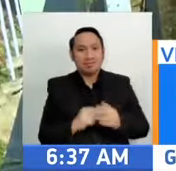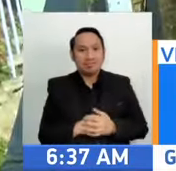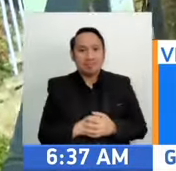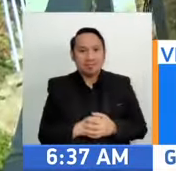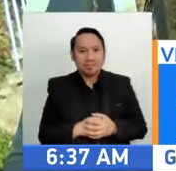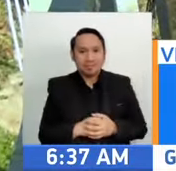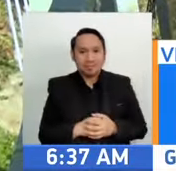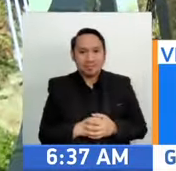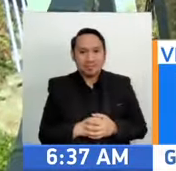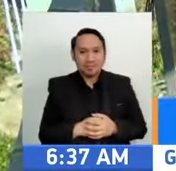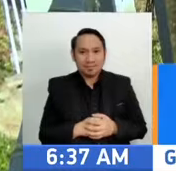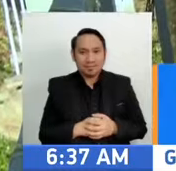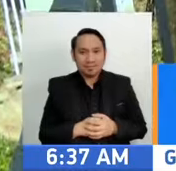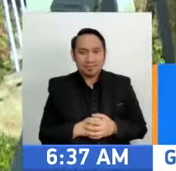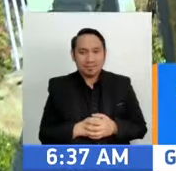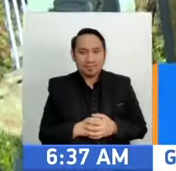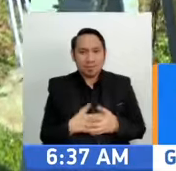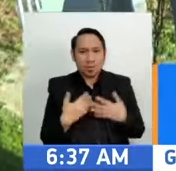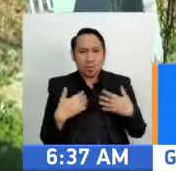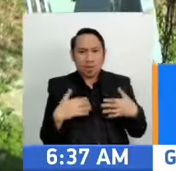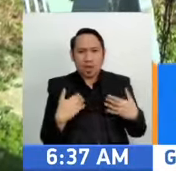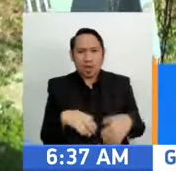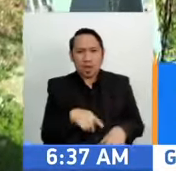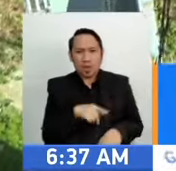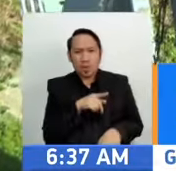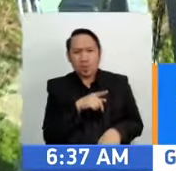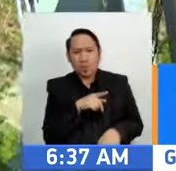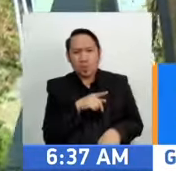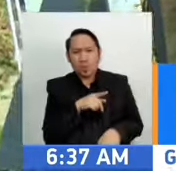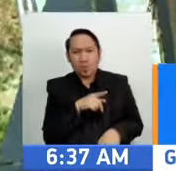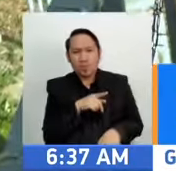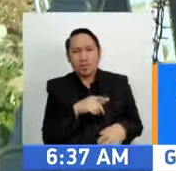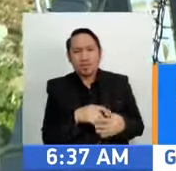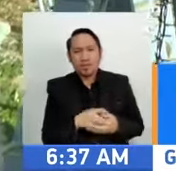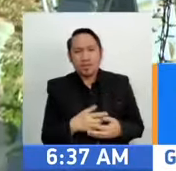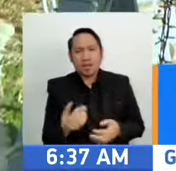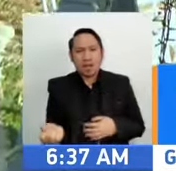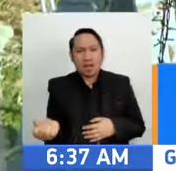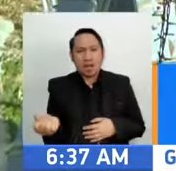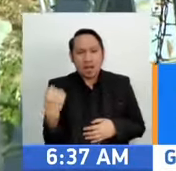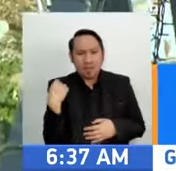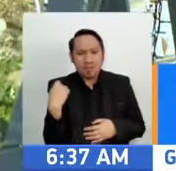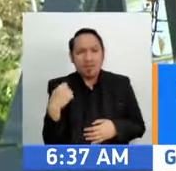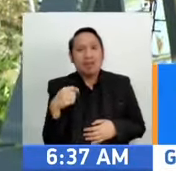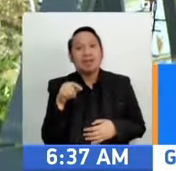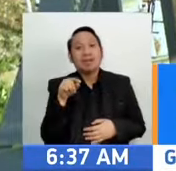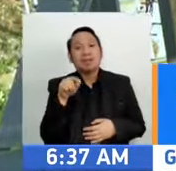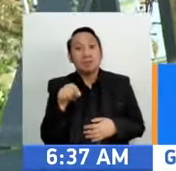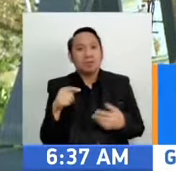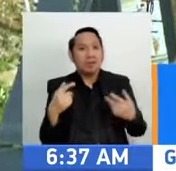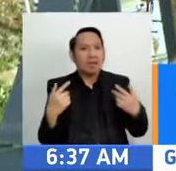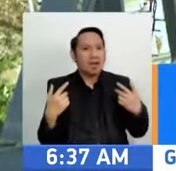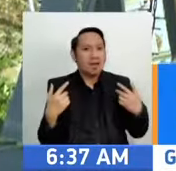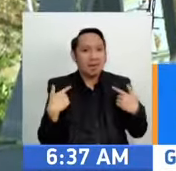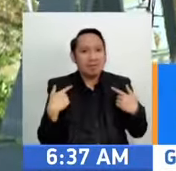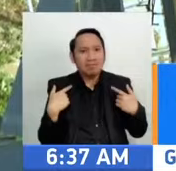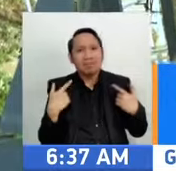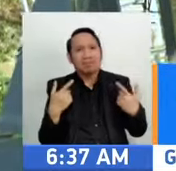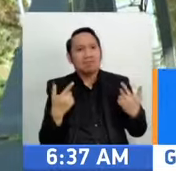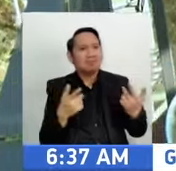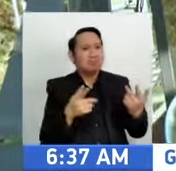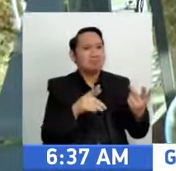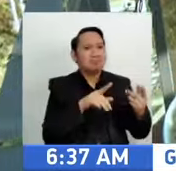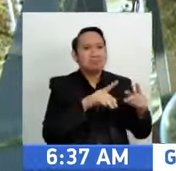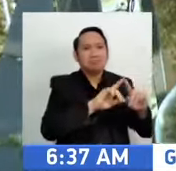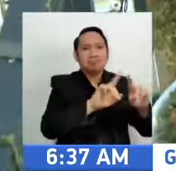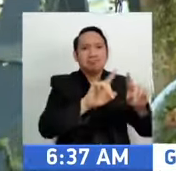si Shuby. Talaga naman, mga kapuso. Ilang lakad pa lang yan, ha? So napakalawak talaga nung pasyalang pinuntahan namin ni Shuby